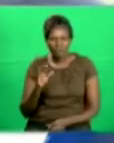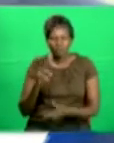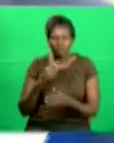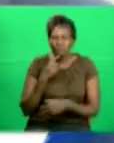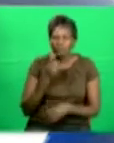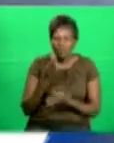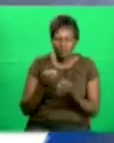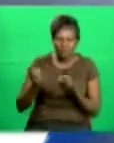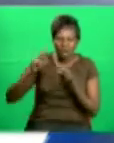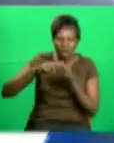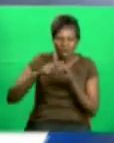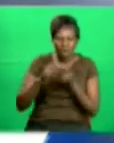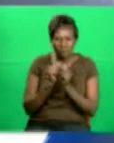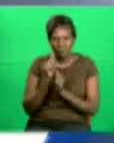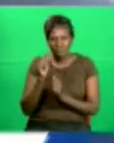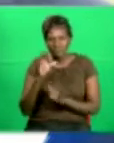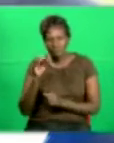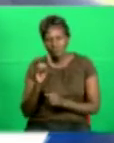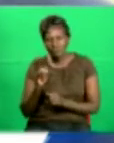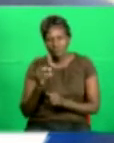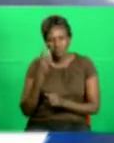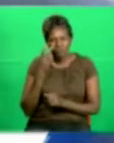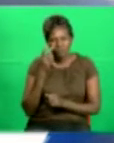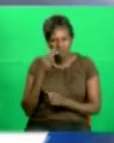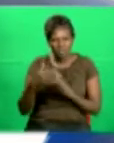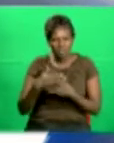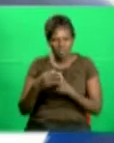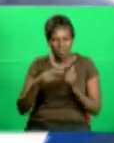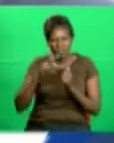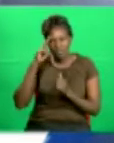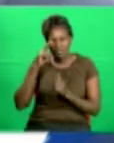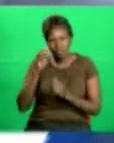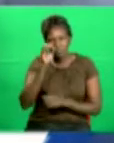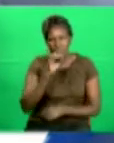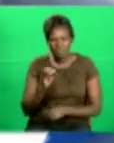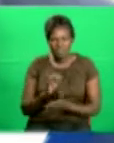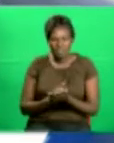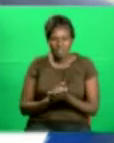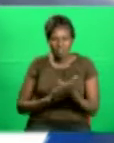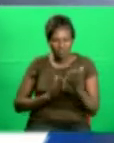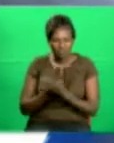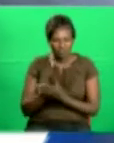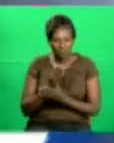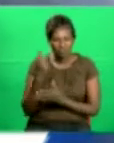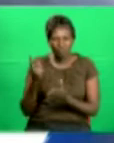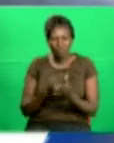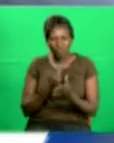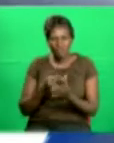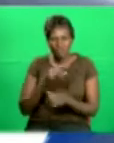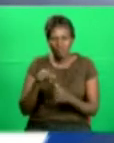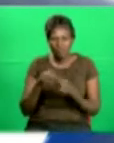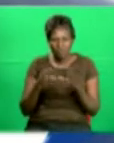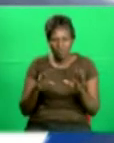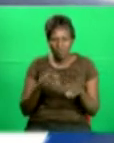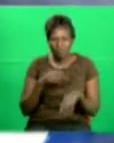hiyo yake 15 na ile 50 yangu na 5, si unaona inakuwa karibu 70%. Na tonight tutabiti first round bila hata kucheza. But